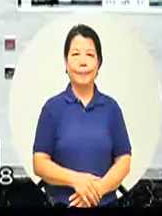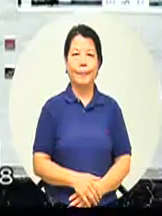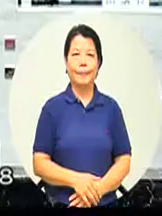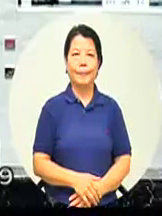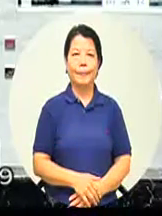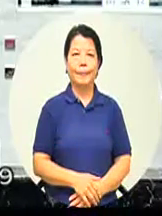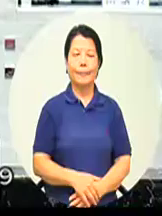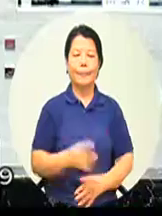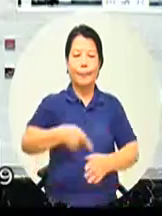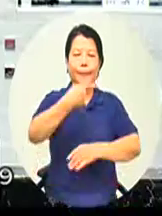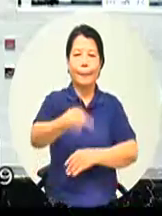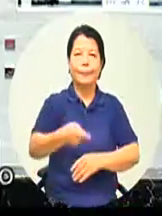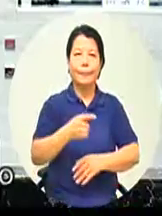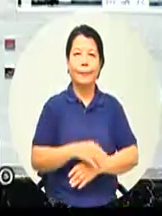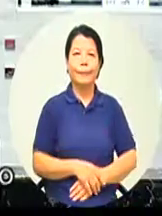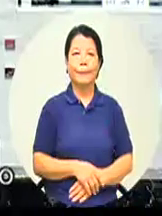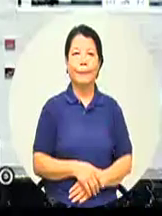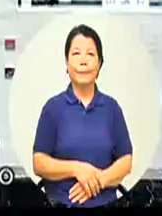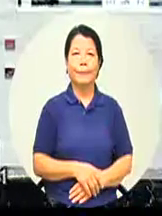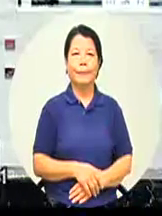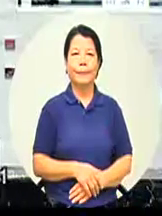来，接下来我们